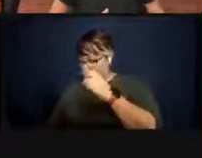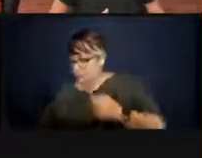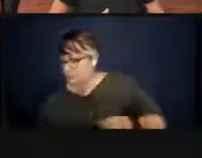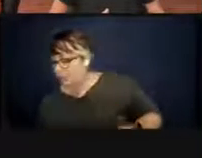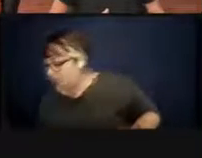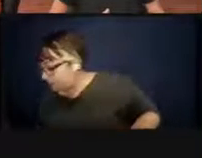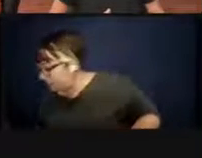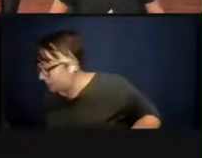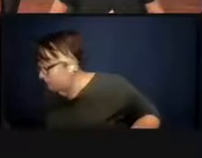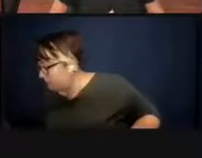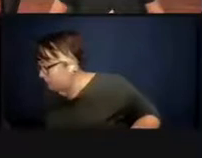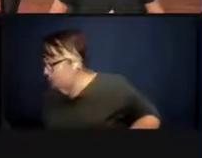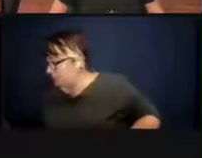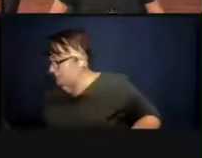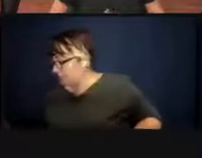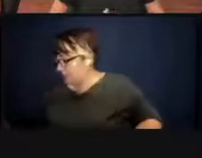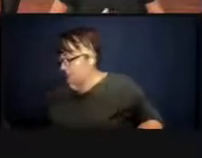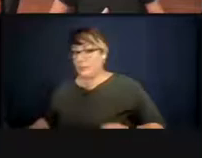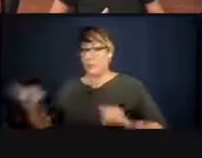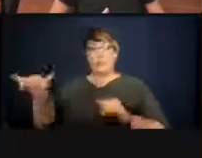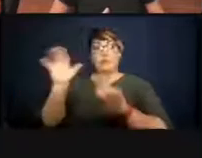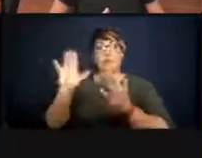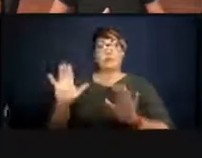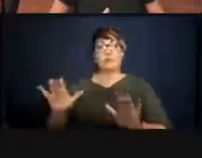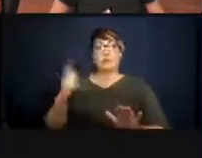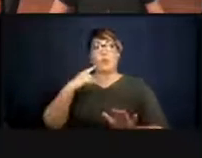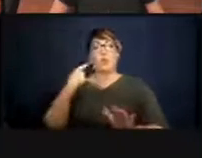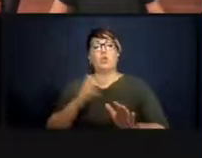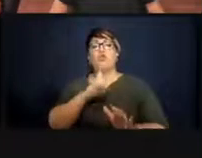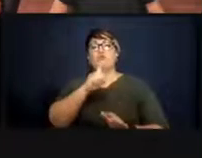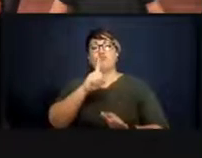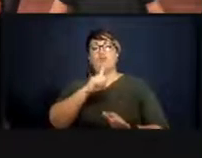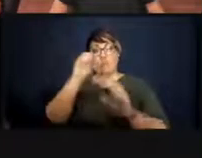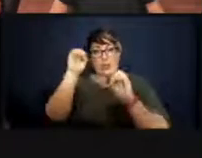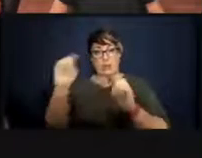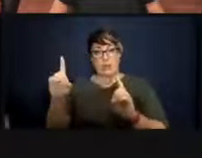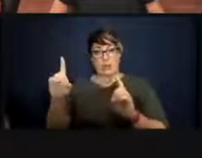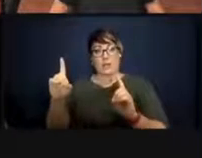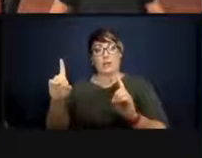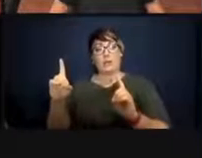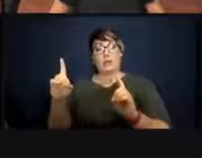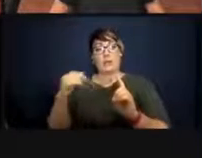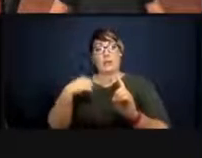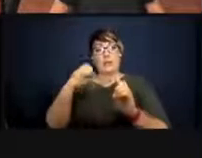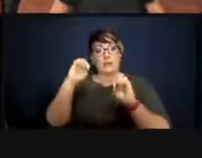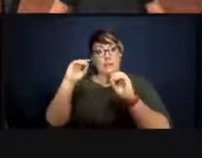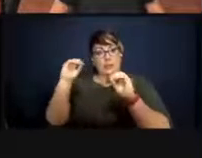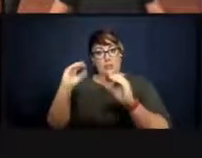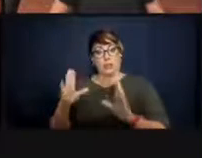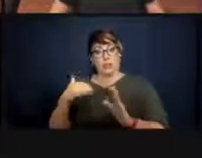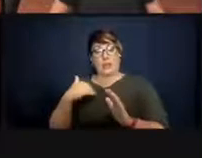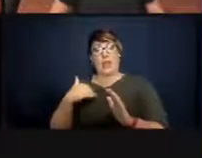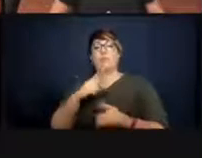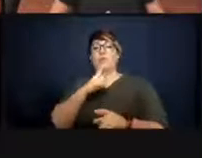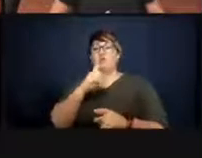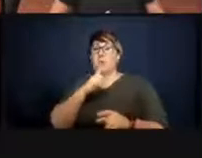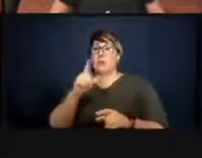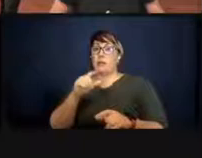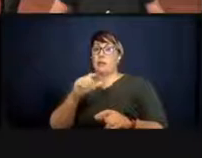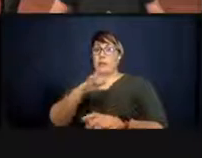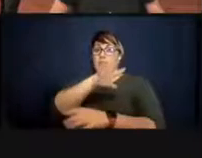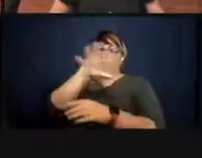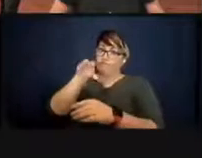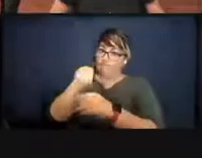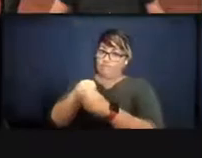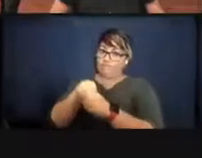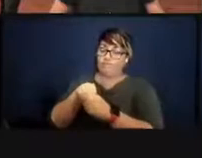هذا رائع. أعتقد بأن هذا هو صلب المدرسين، فهم الذين